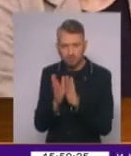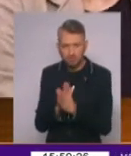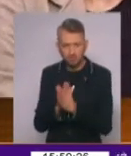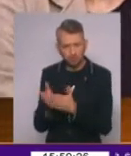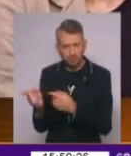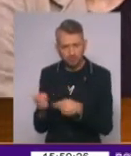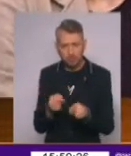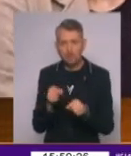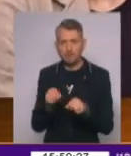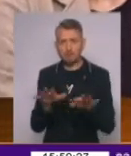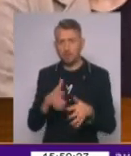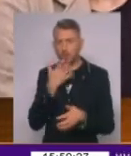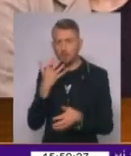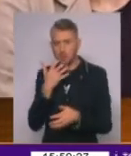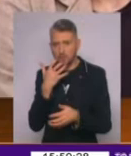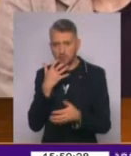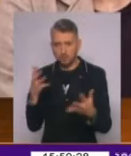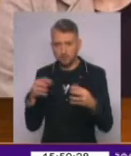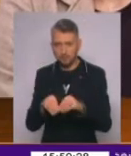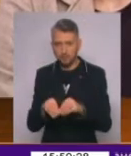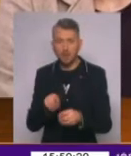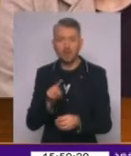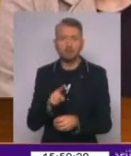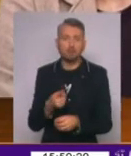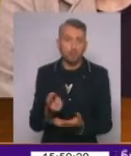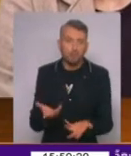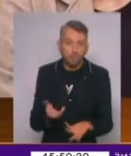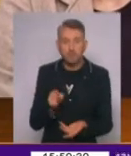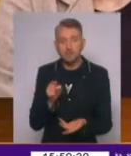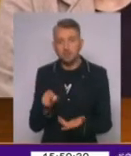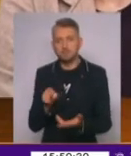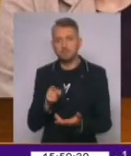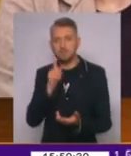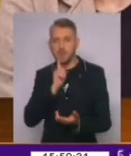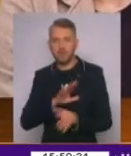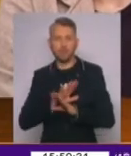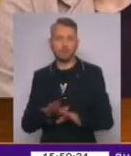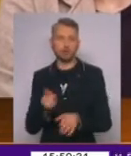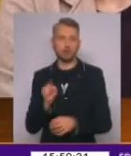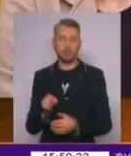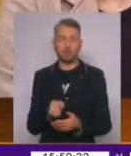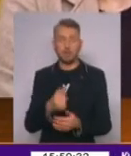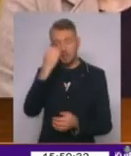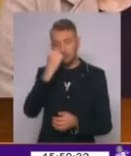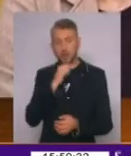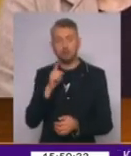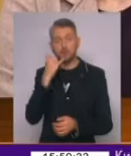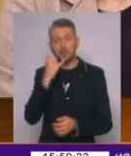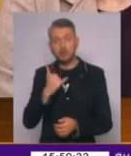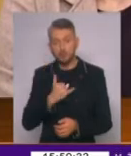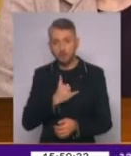якимось чином вже в цих пунктах обігріву сконцентруватися. Чомусь от їм там некомфортно. Але дякую, що зателефонували